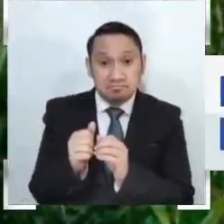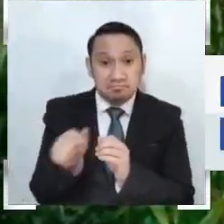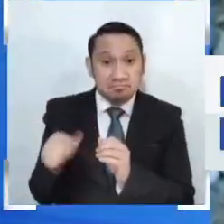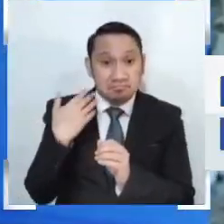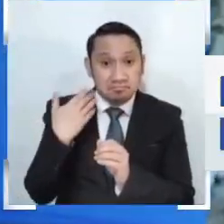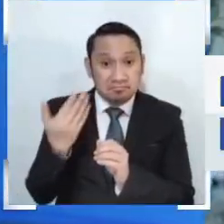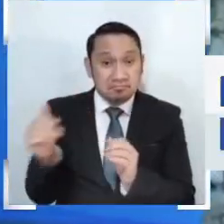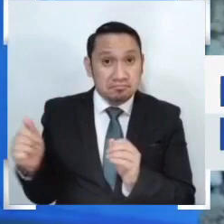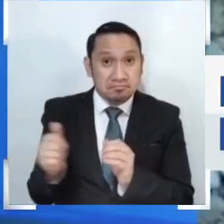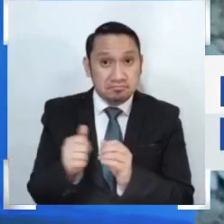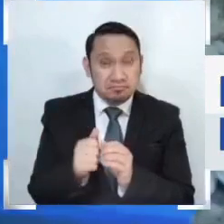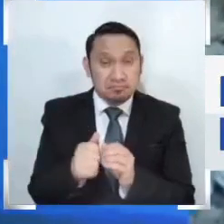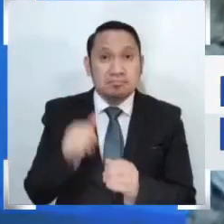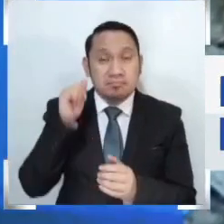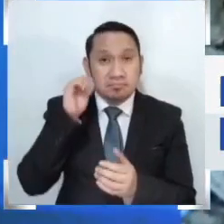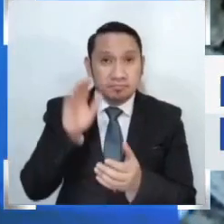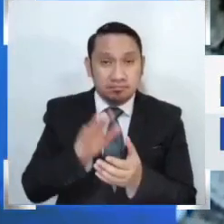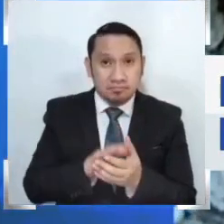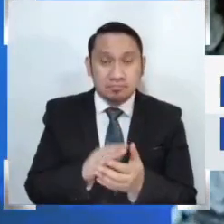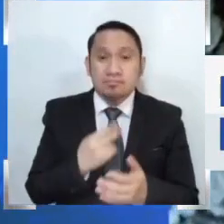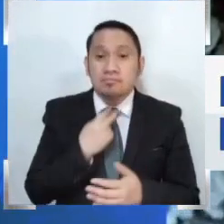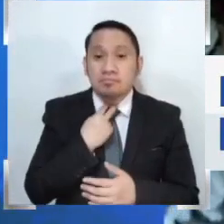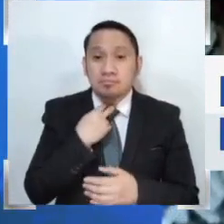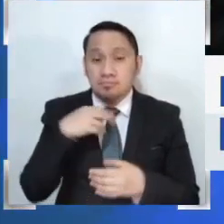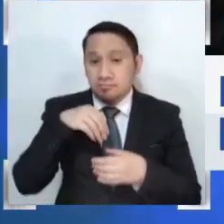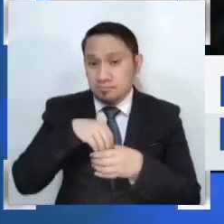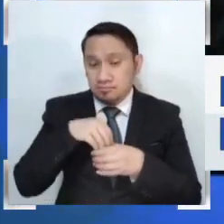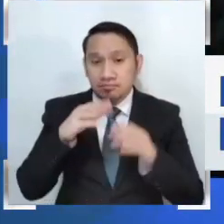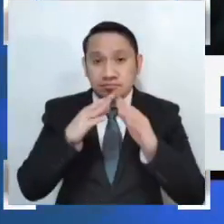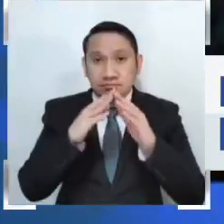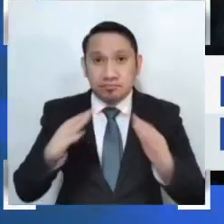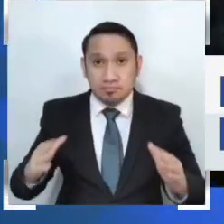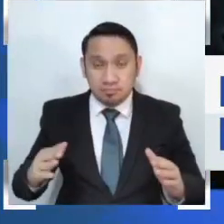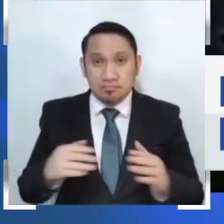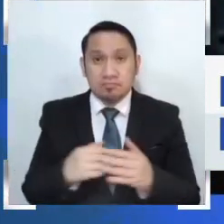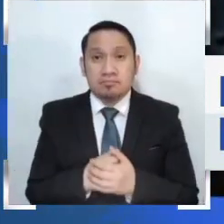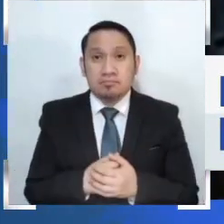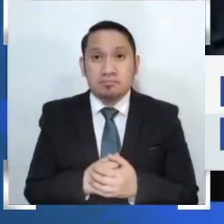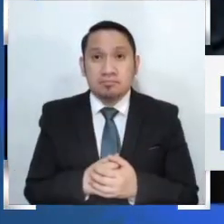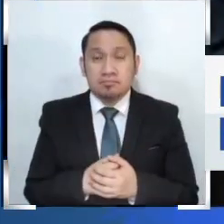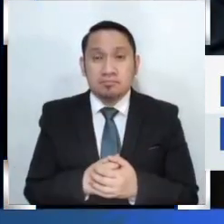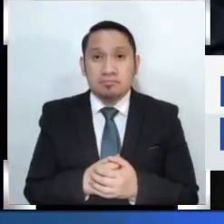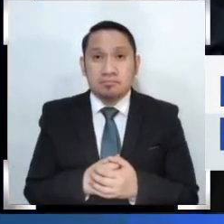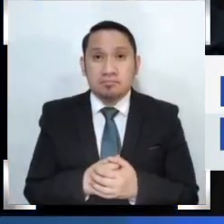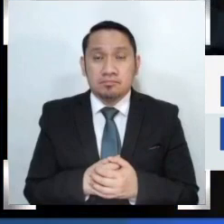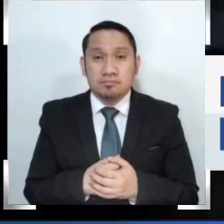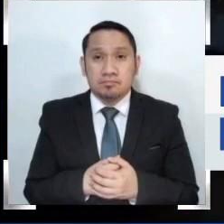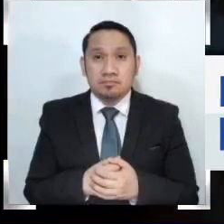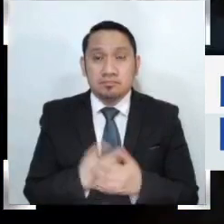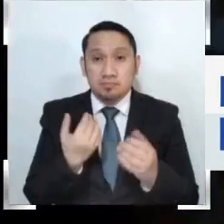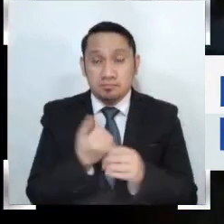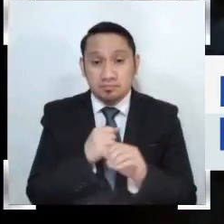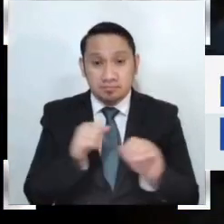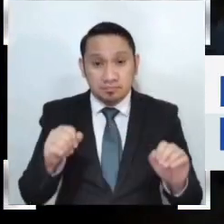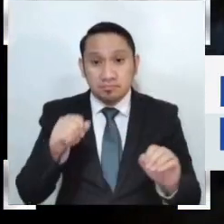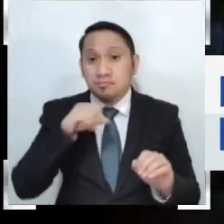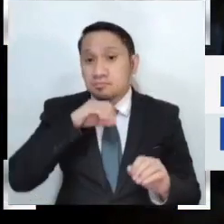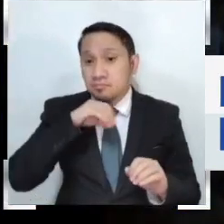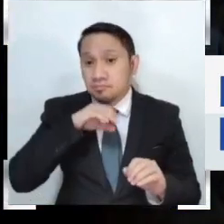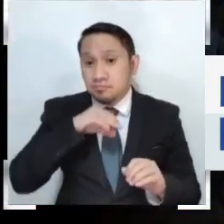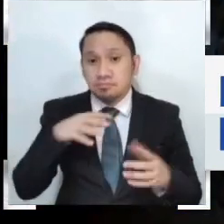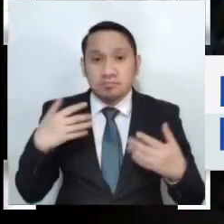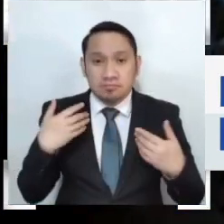kasama ng biktima ang kanyang asawa na natrap sa loob ng kanilang bahay sa kasagsagan ng landslide. Nasagip naman ang lola na nagtamo ng mga